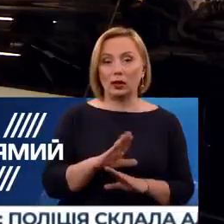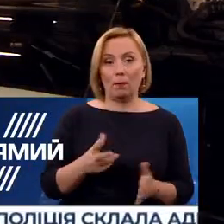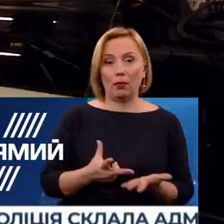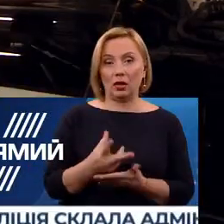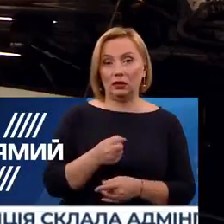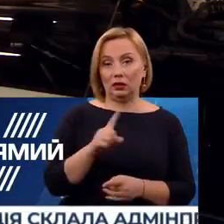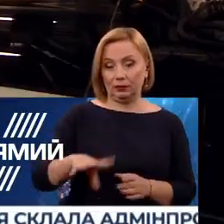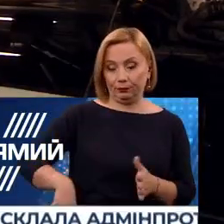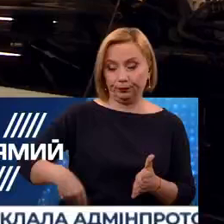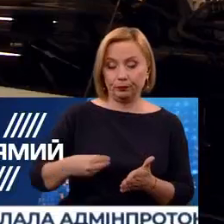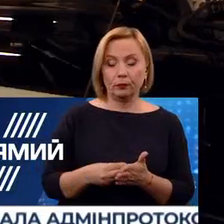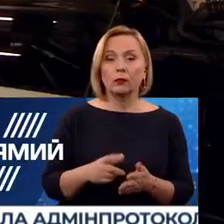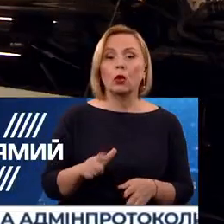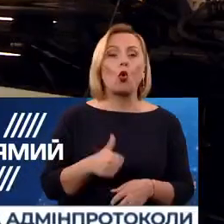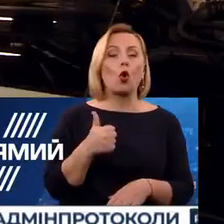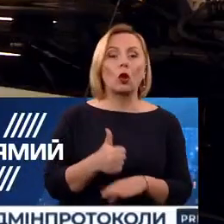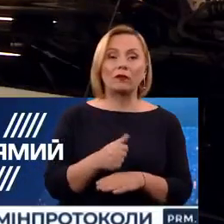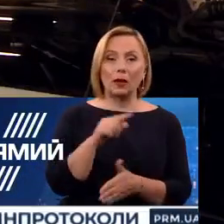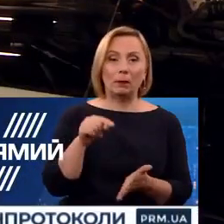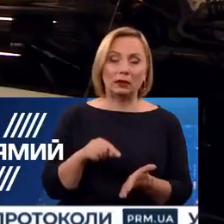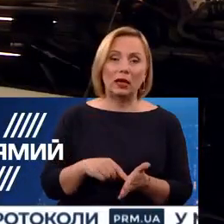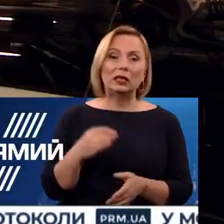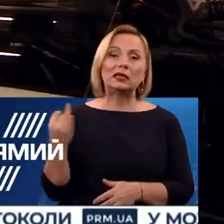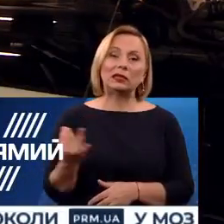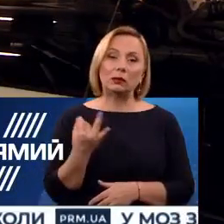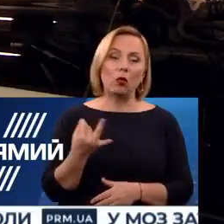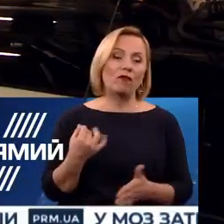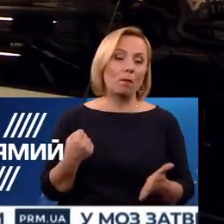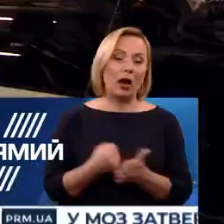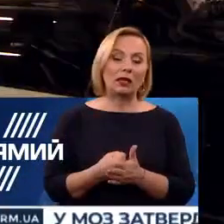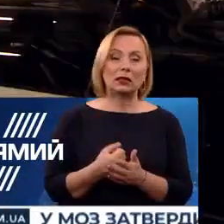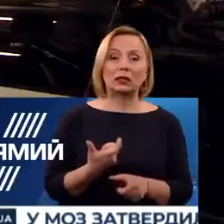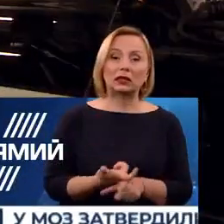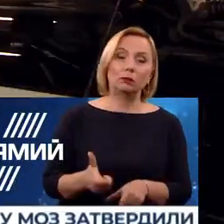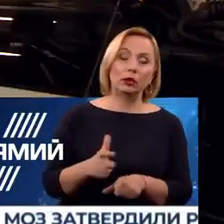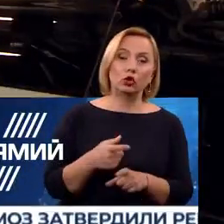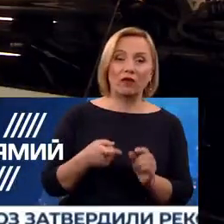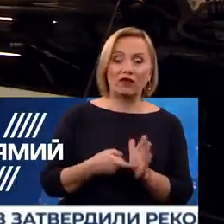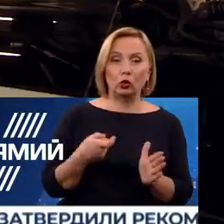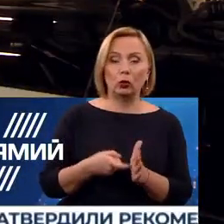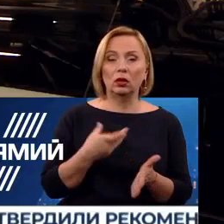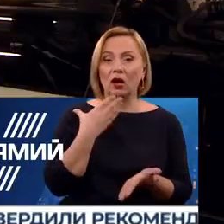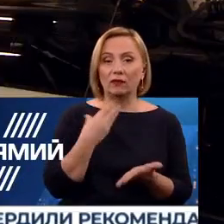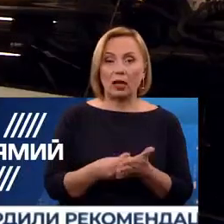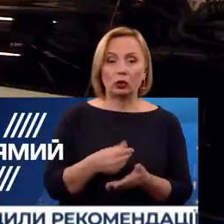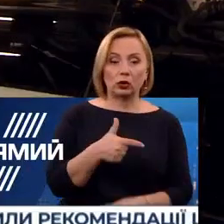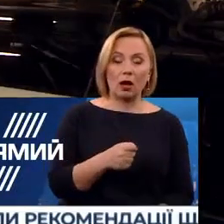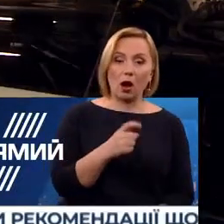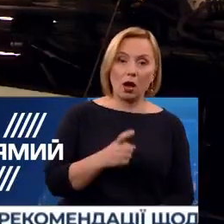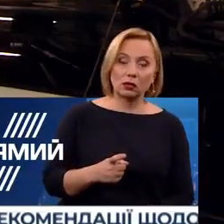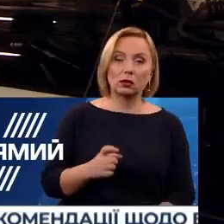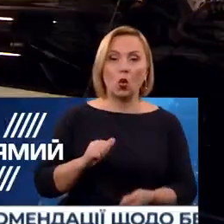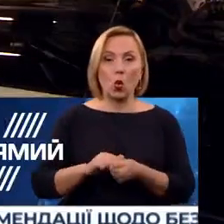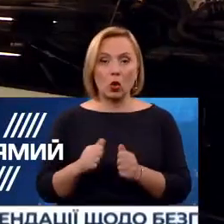Сьогодні головне ключове питання – це стимулювання максимальне для збільшення видобутку власного газу, власного вугілля,